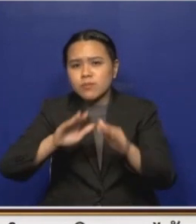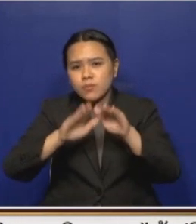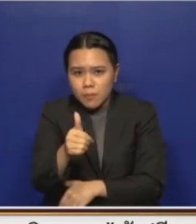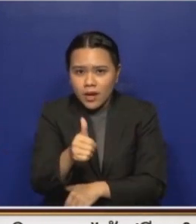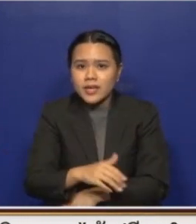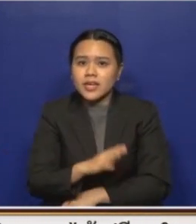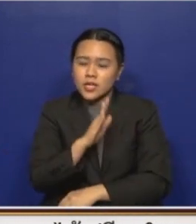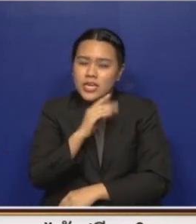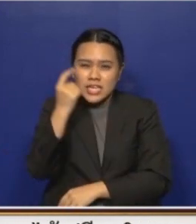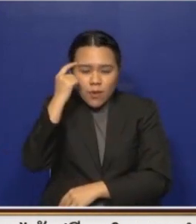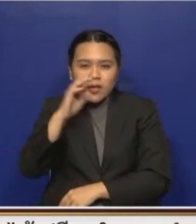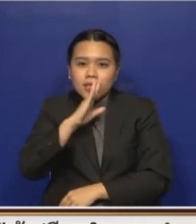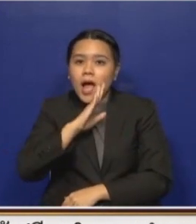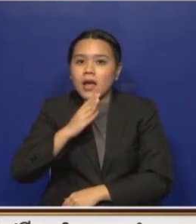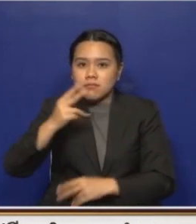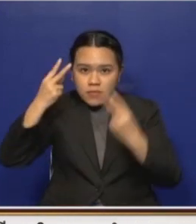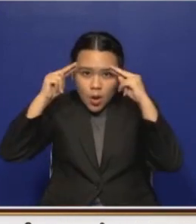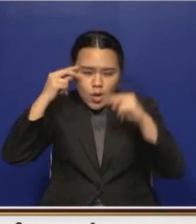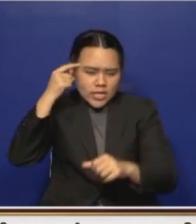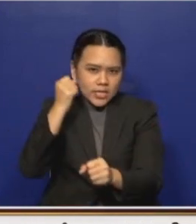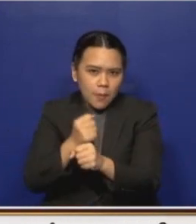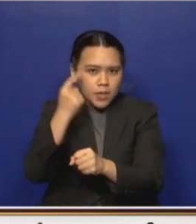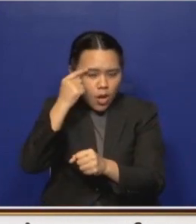ในที่สุดเราจะเกิดเงินเฟ้อนะฮะ